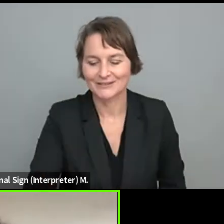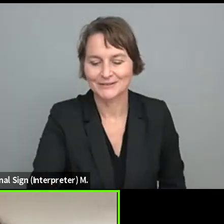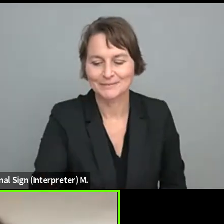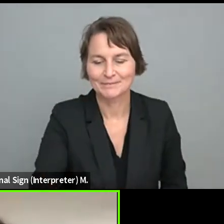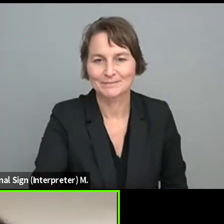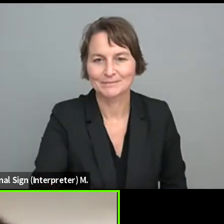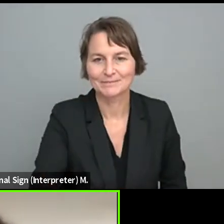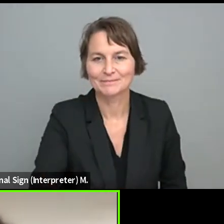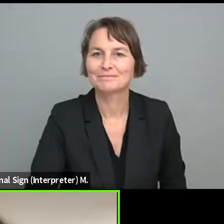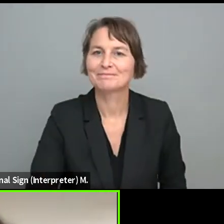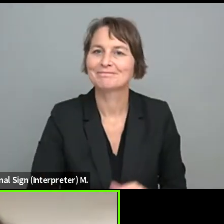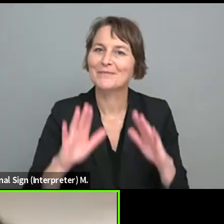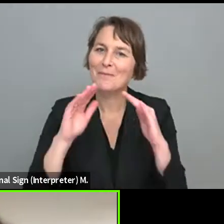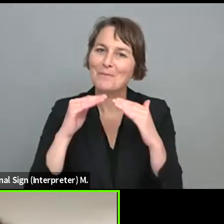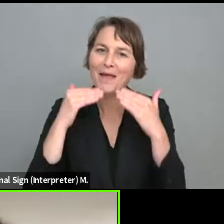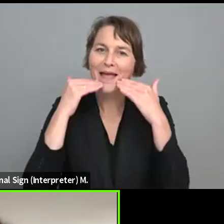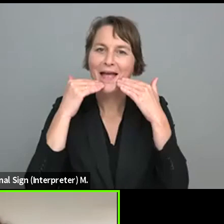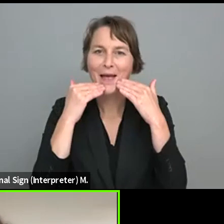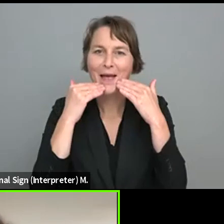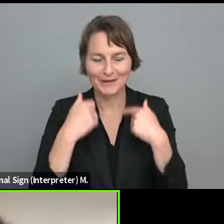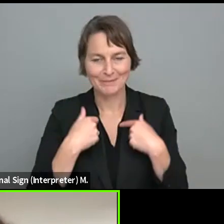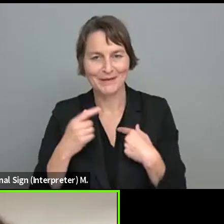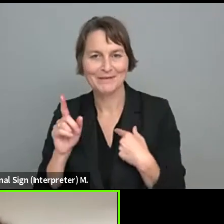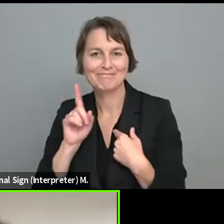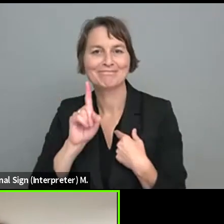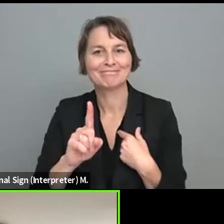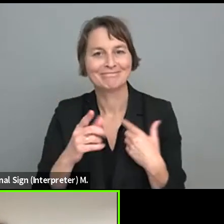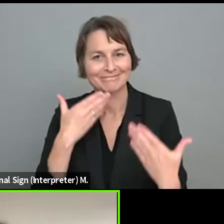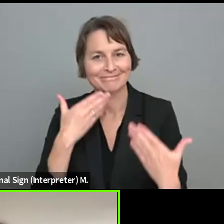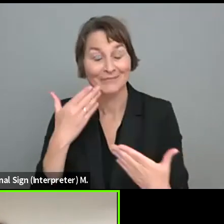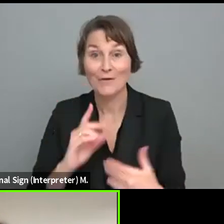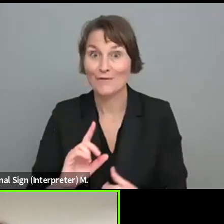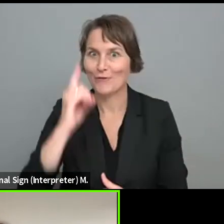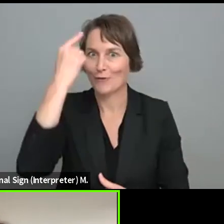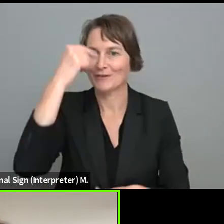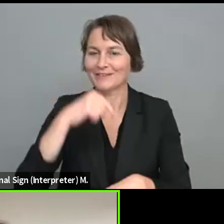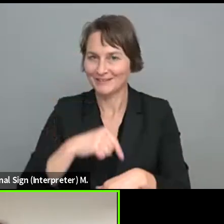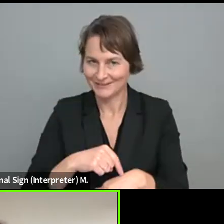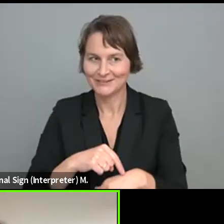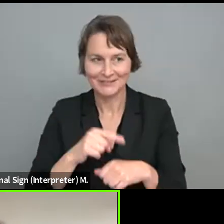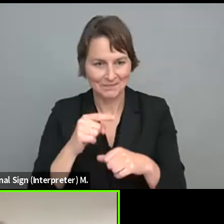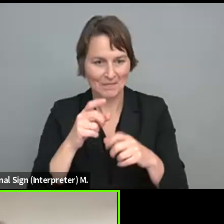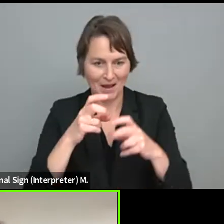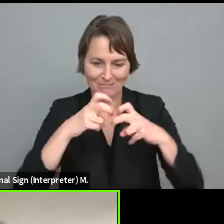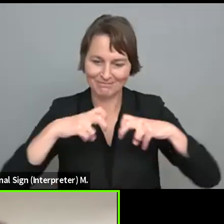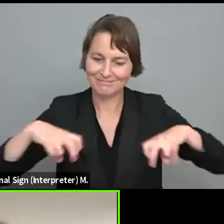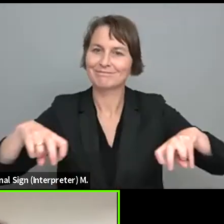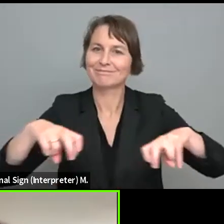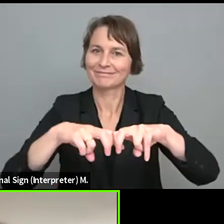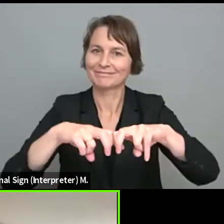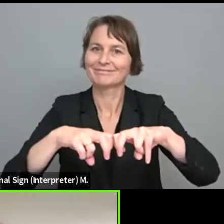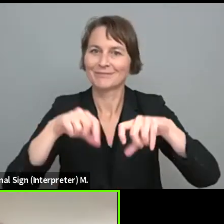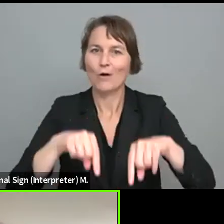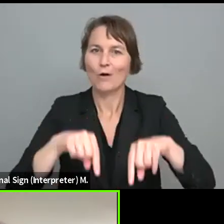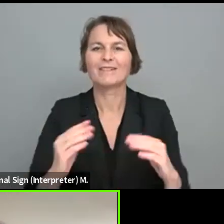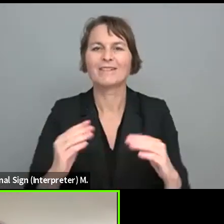l'égalité salariale dans le monde. Les syndicats sont aux premières lignes pour lutter